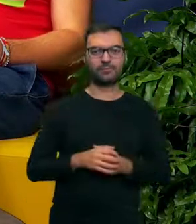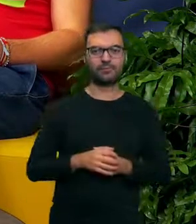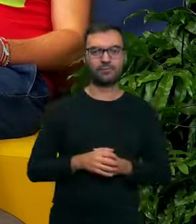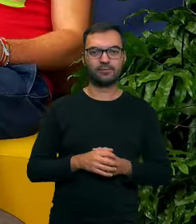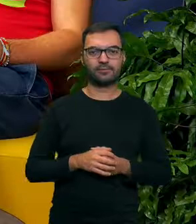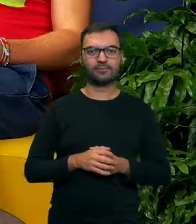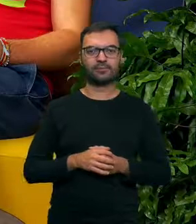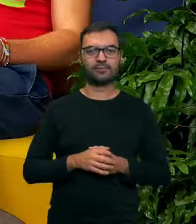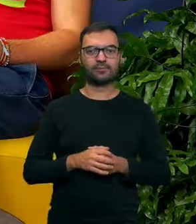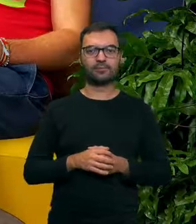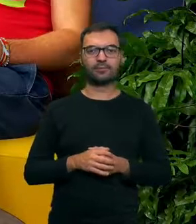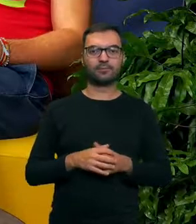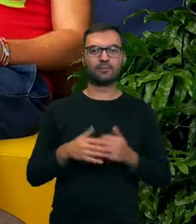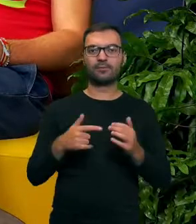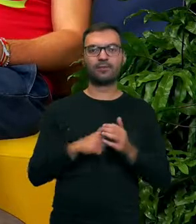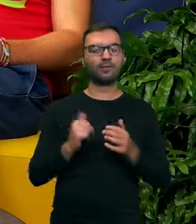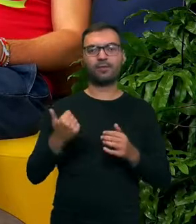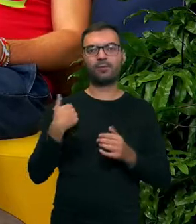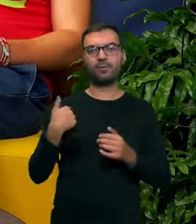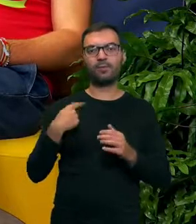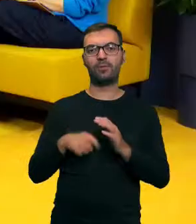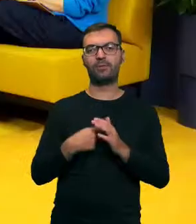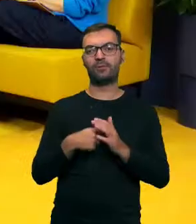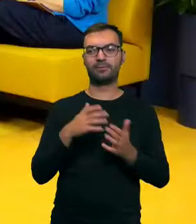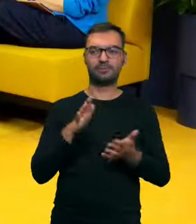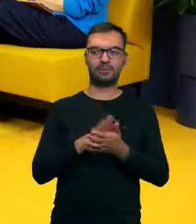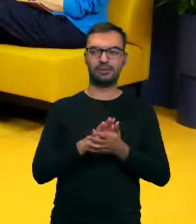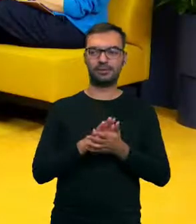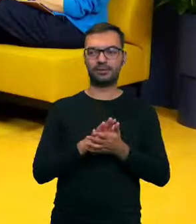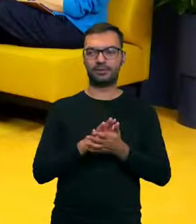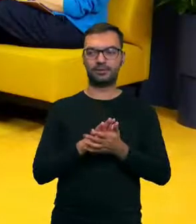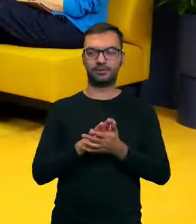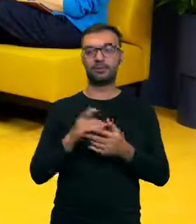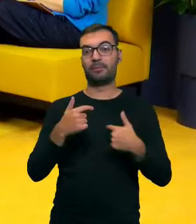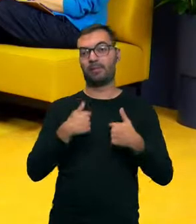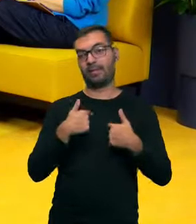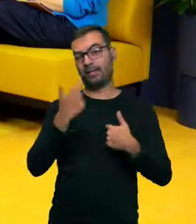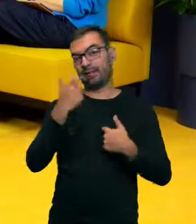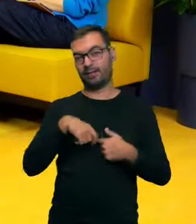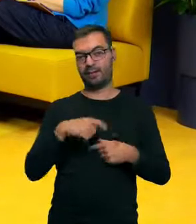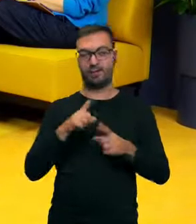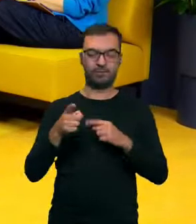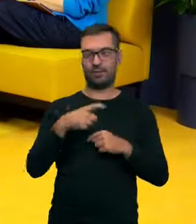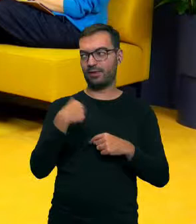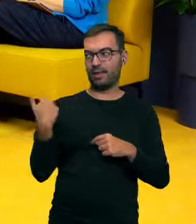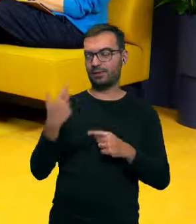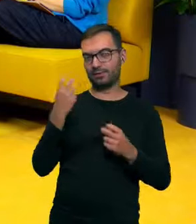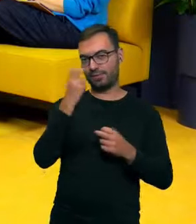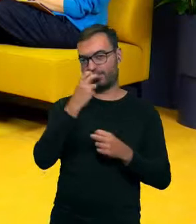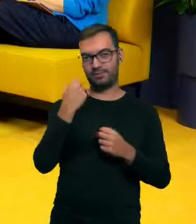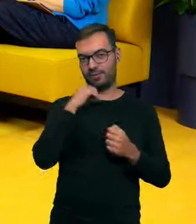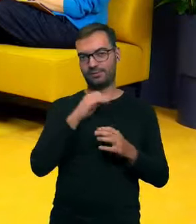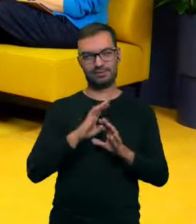I to nie był taki film potencjalnie, który by mnie czy jakby nas interesował po